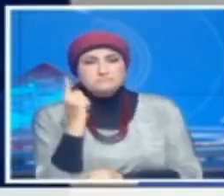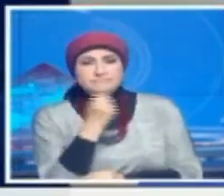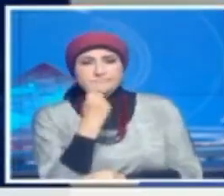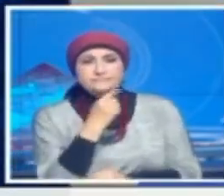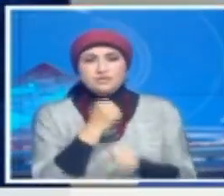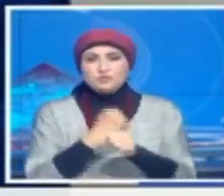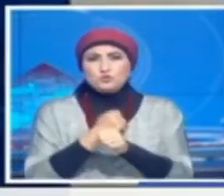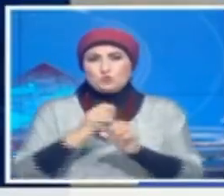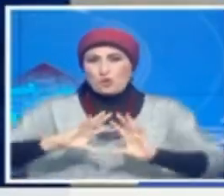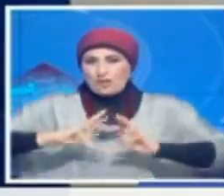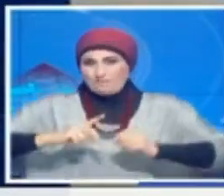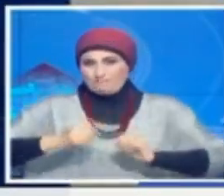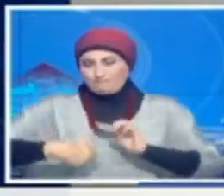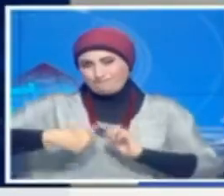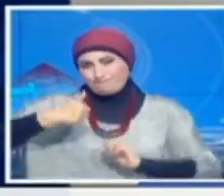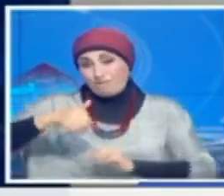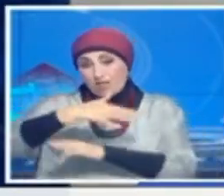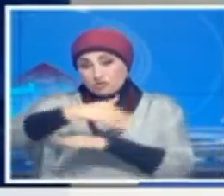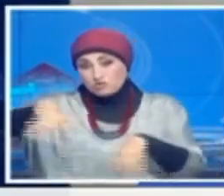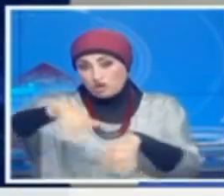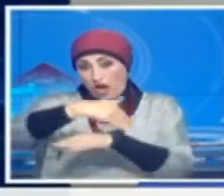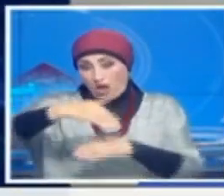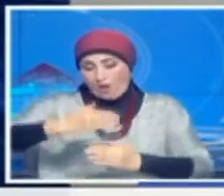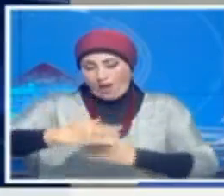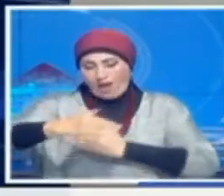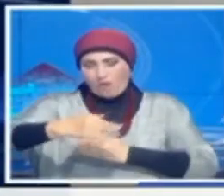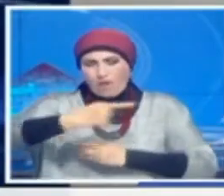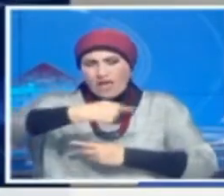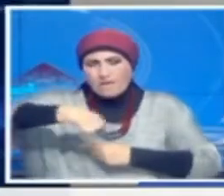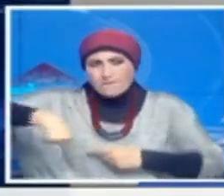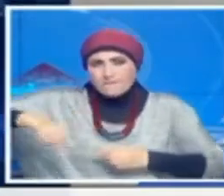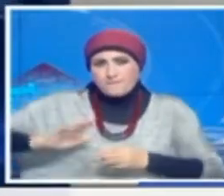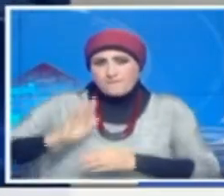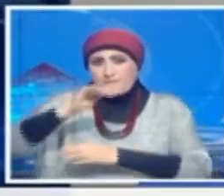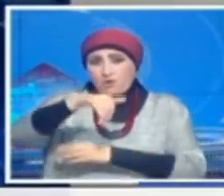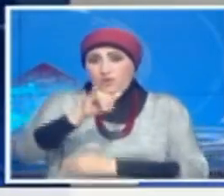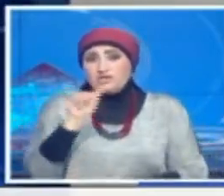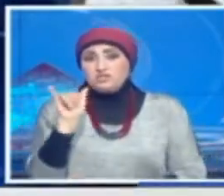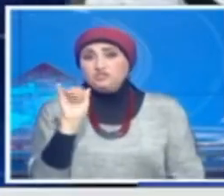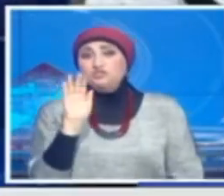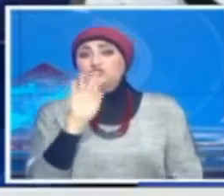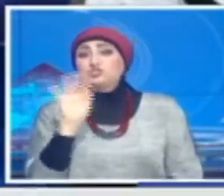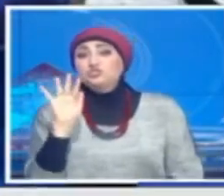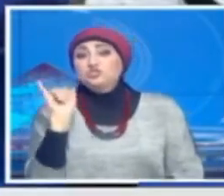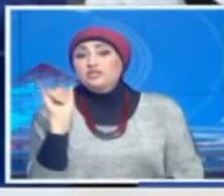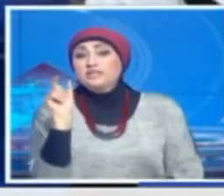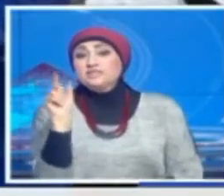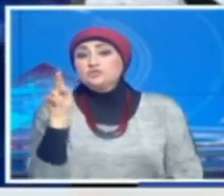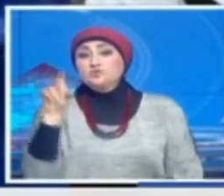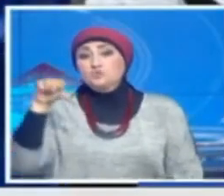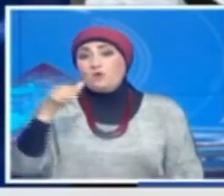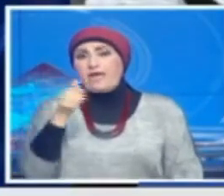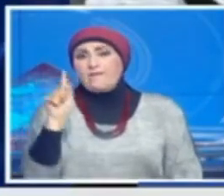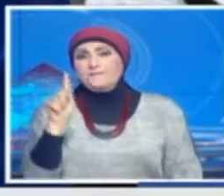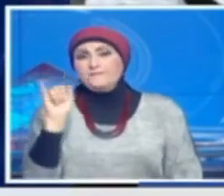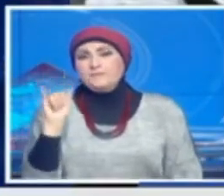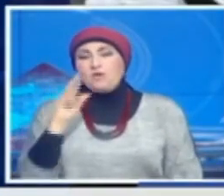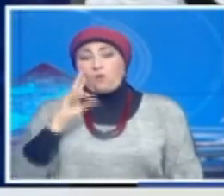أعمال التطوير ورفع الكفاءة للشوارع حول محور شينزو أبي، وانتهاء أعمال تطوير ورفع